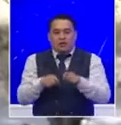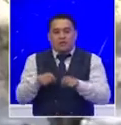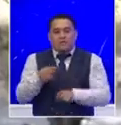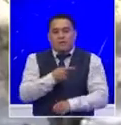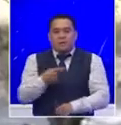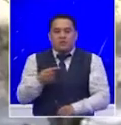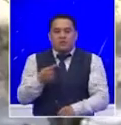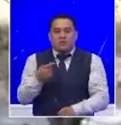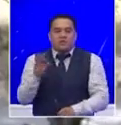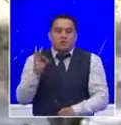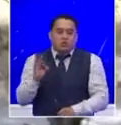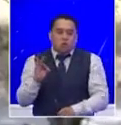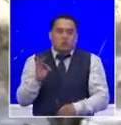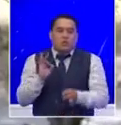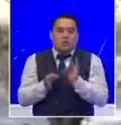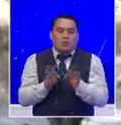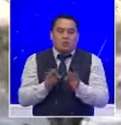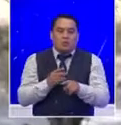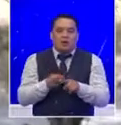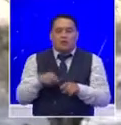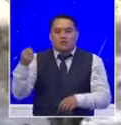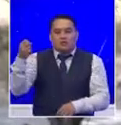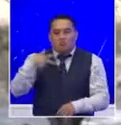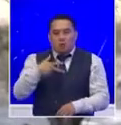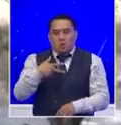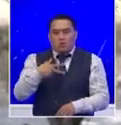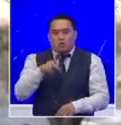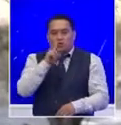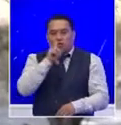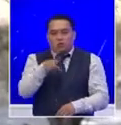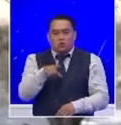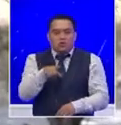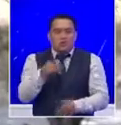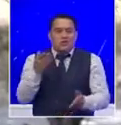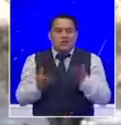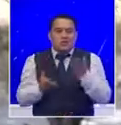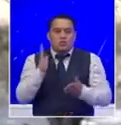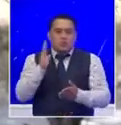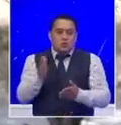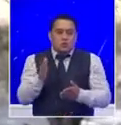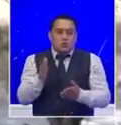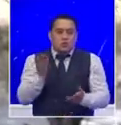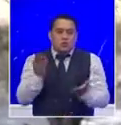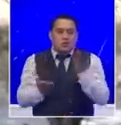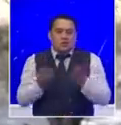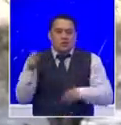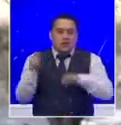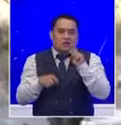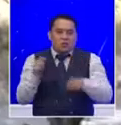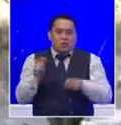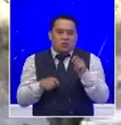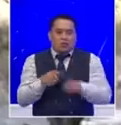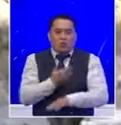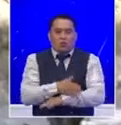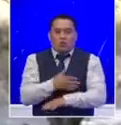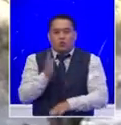ожидаются меньше нормы. Солнечных дней будет очень много. Даже если будут какие-то дни с осадками, но на